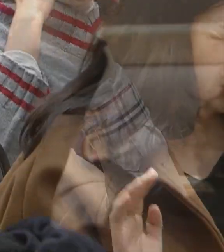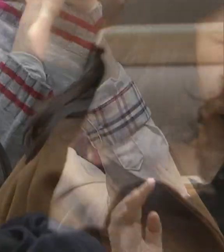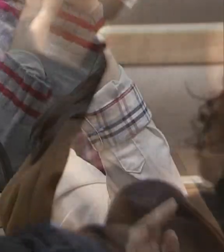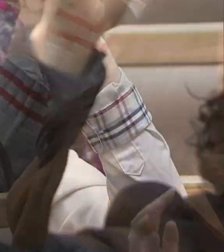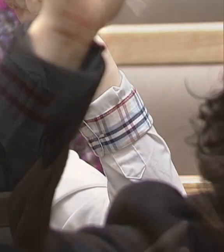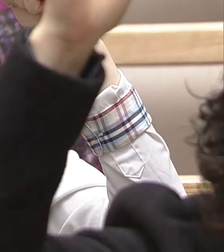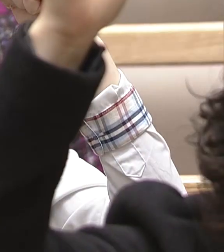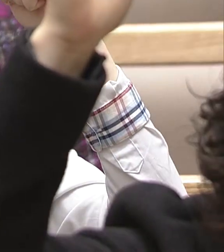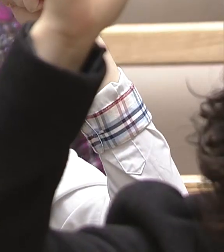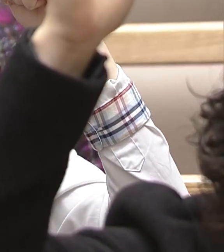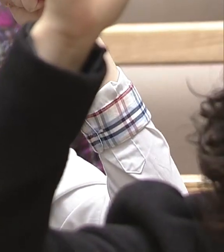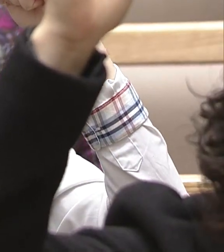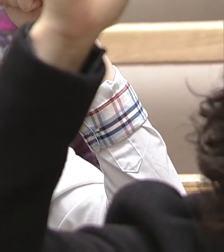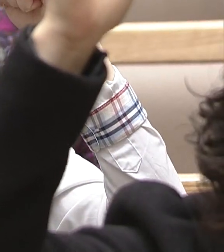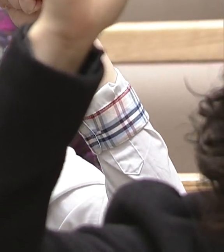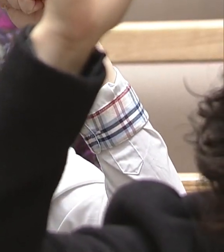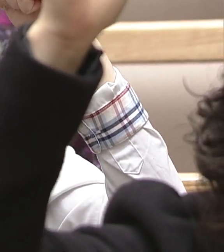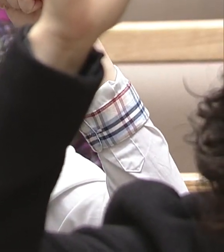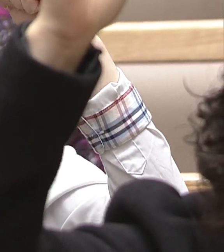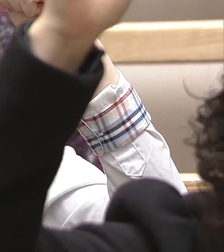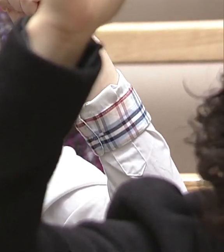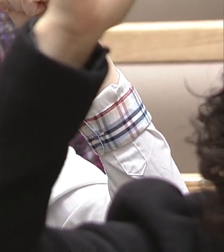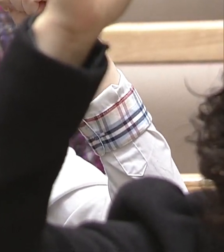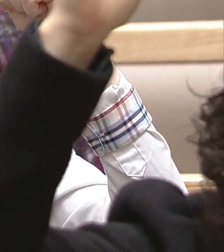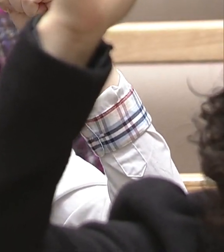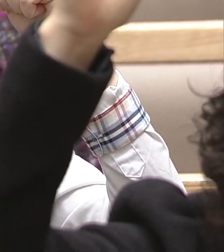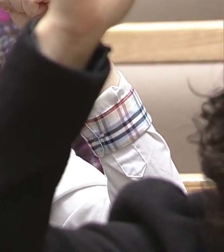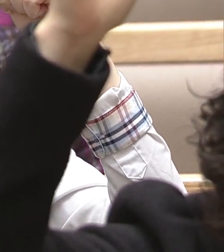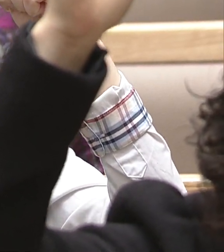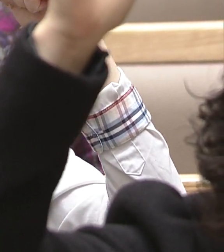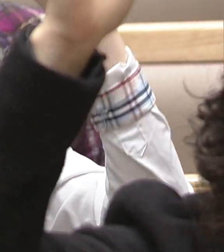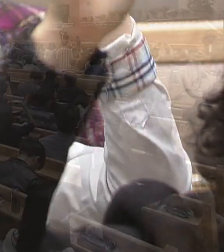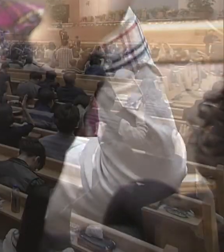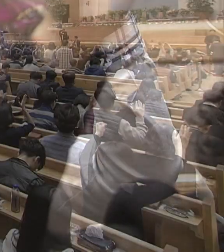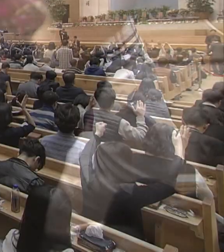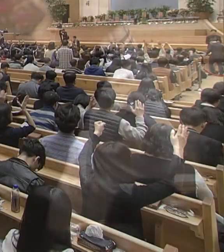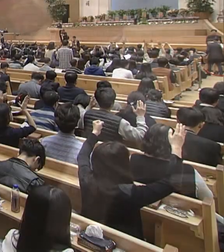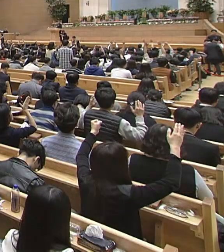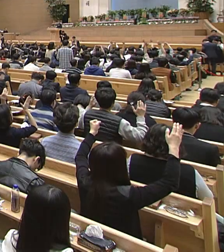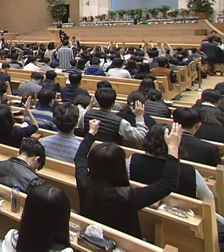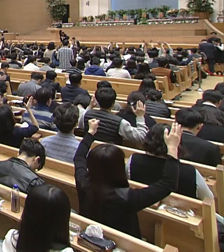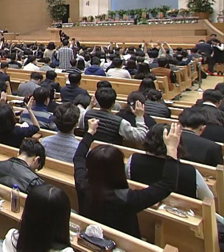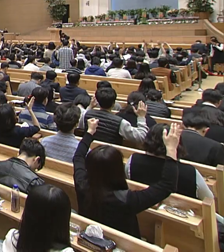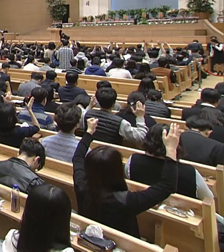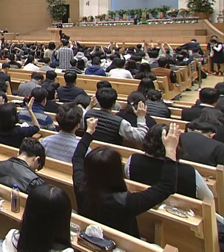이 대가를 내가 지옥에서 치르기 전에 오늘 나에게 주신 기회에